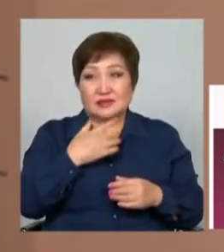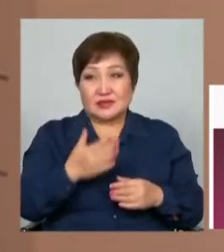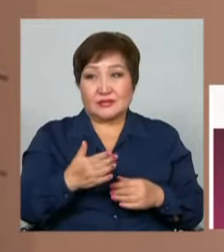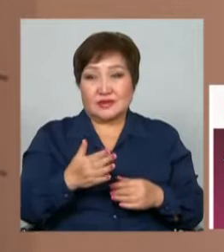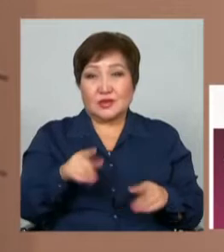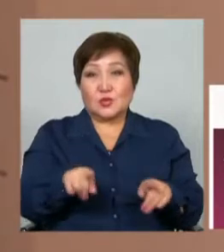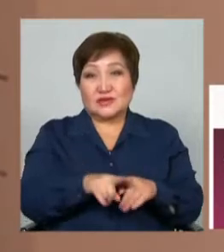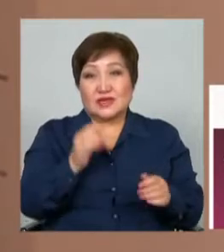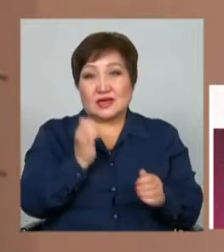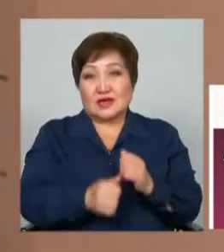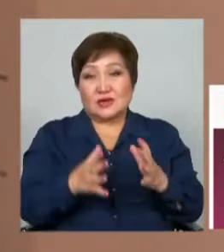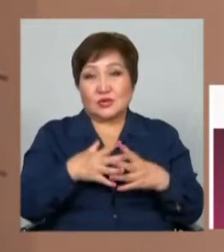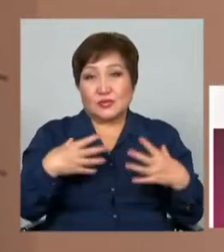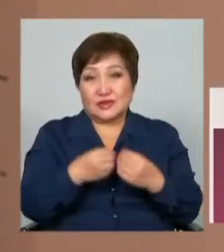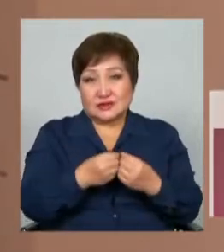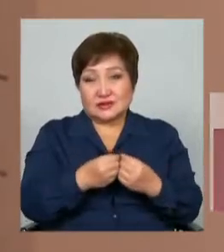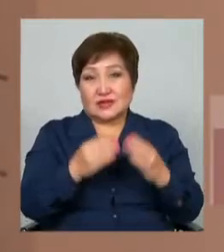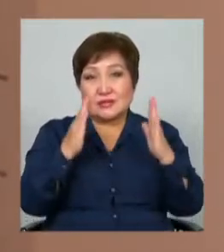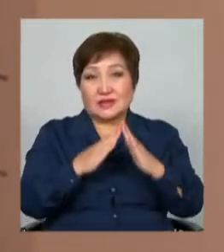отбасының баспаналы болу арманы